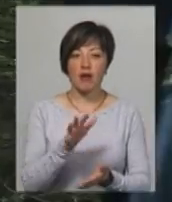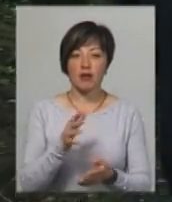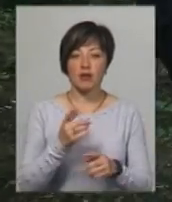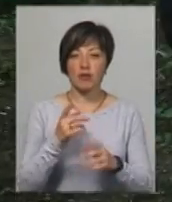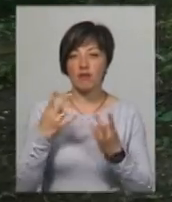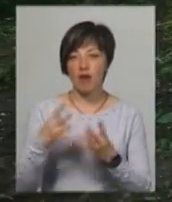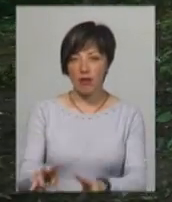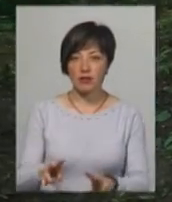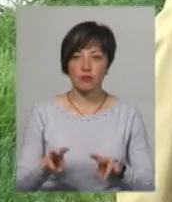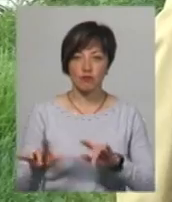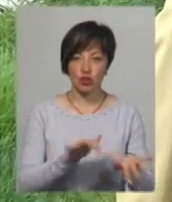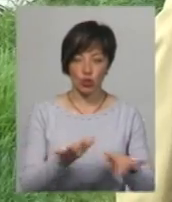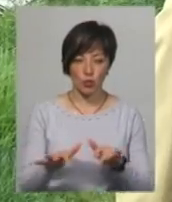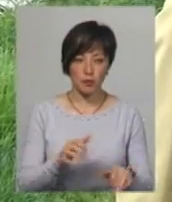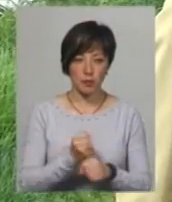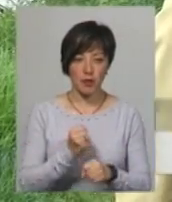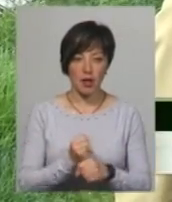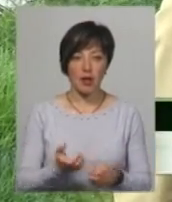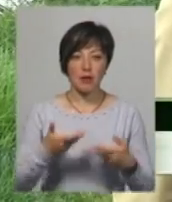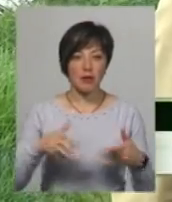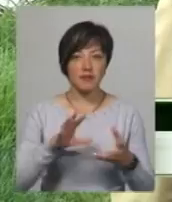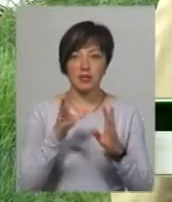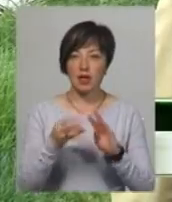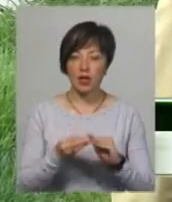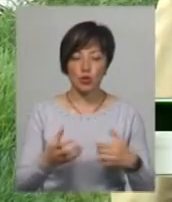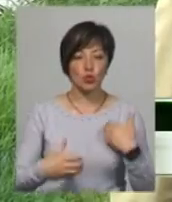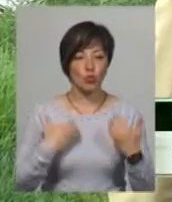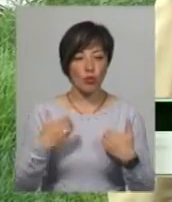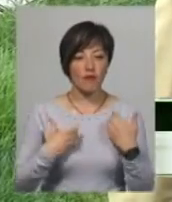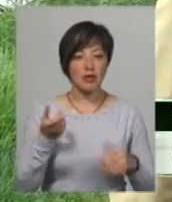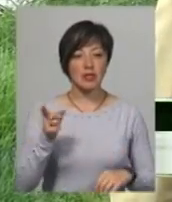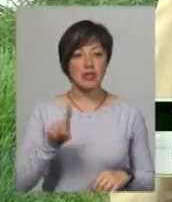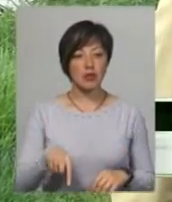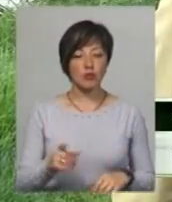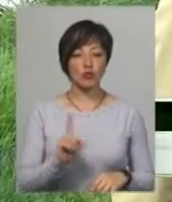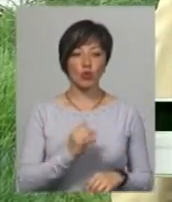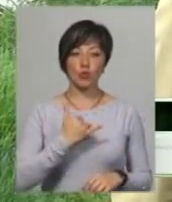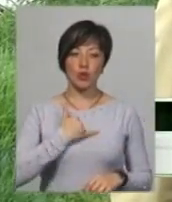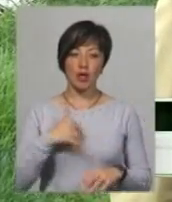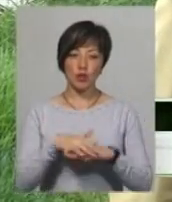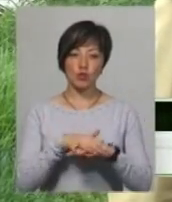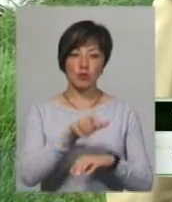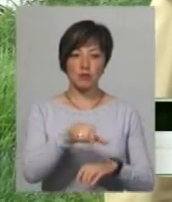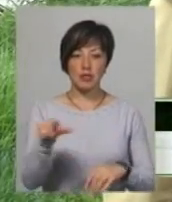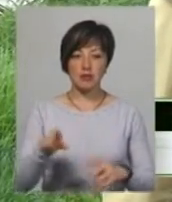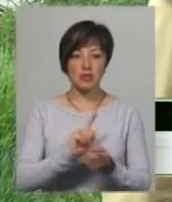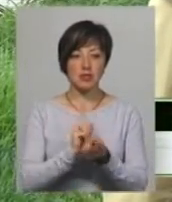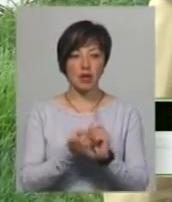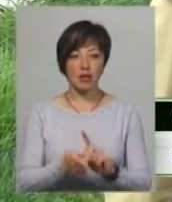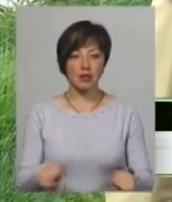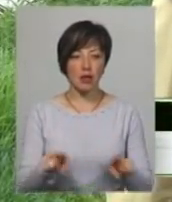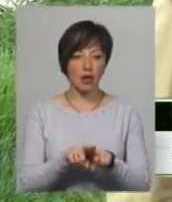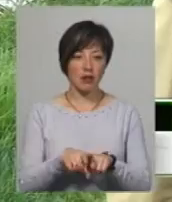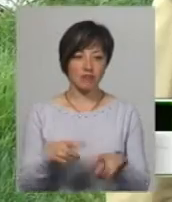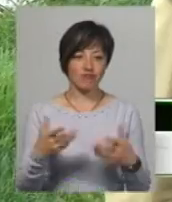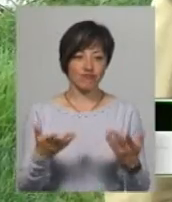активіст Олександр Климчук. Ми взагалі досить стурбовані тим, що в нас суспільство стало таке